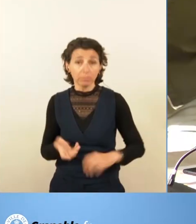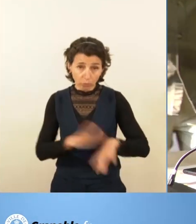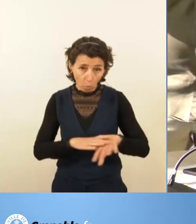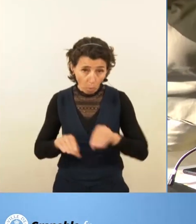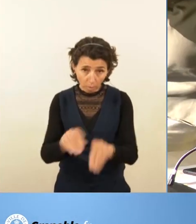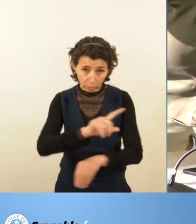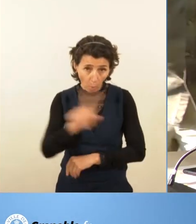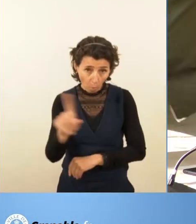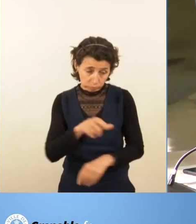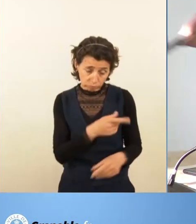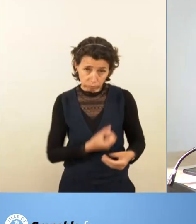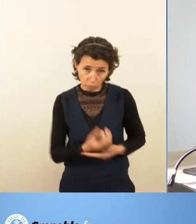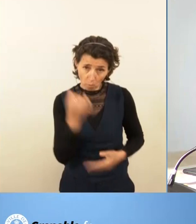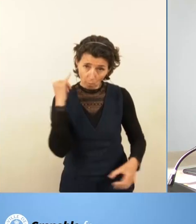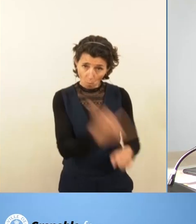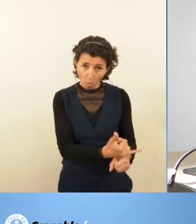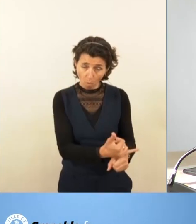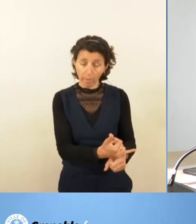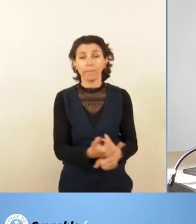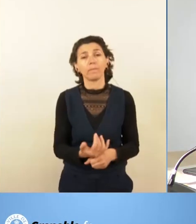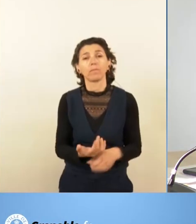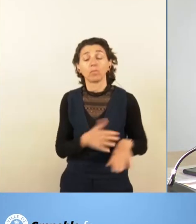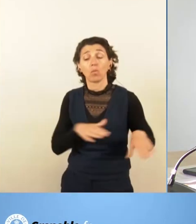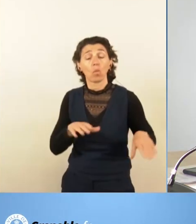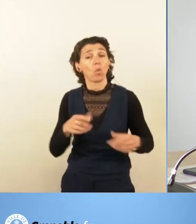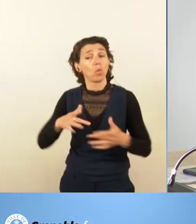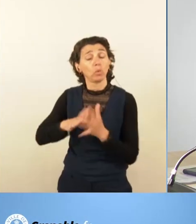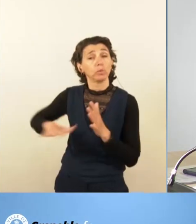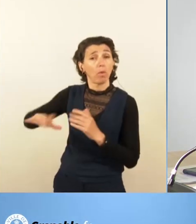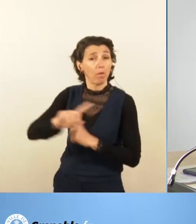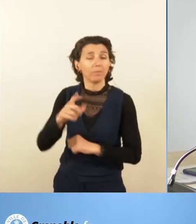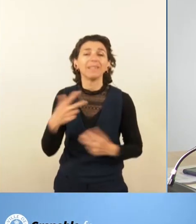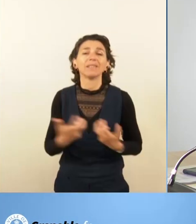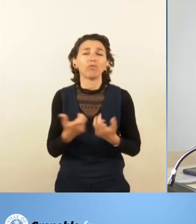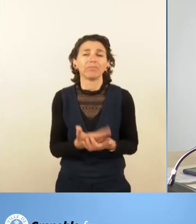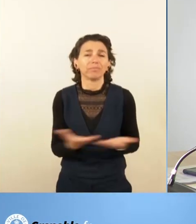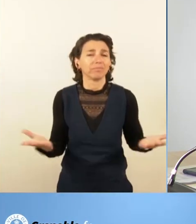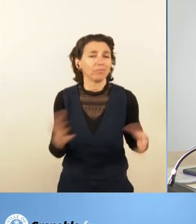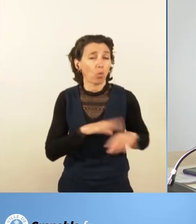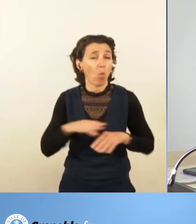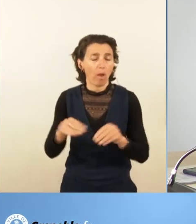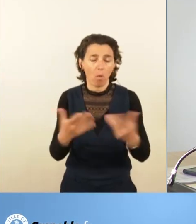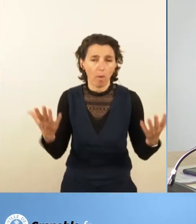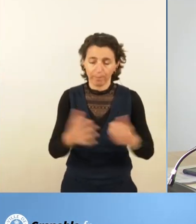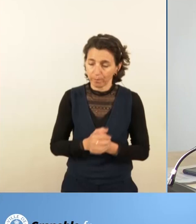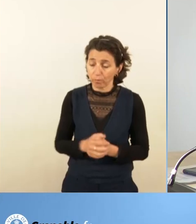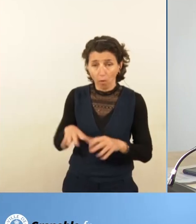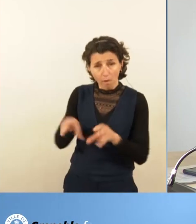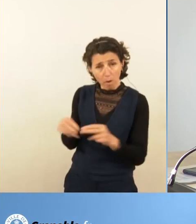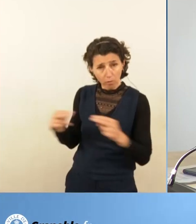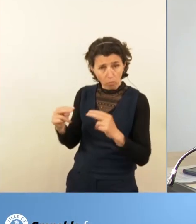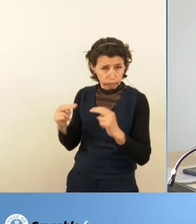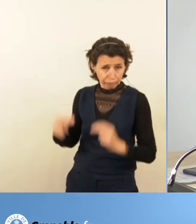en tout cas pas pour tout le monde je prends un exemple très concret pour une famille modeste avec